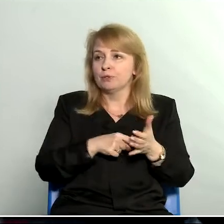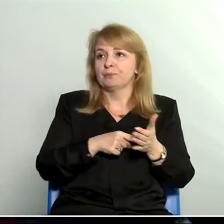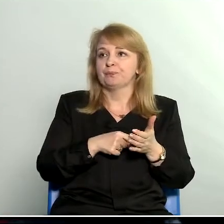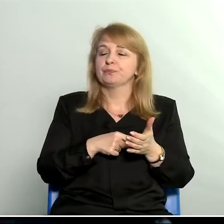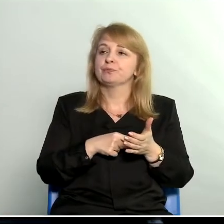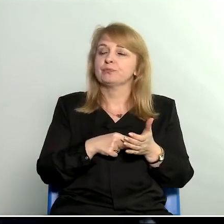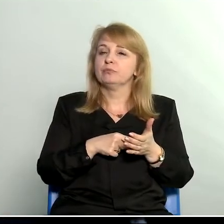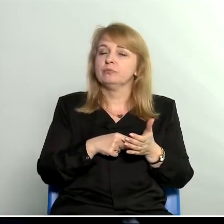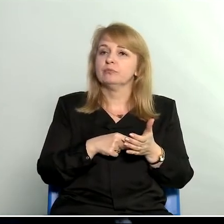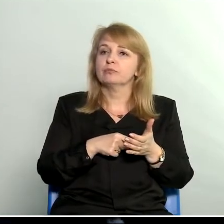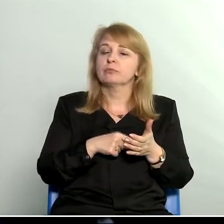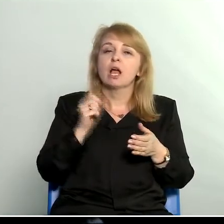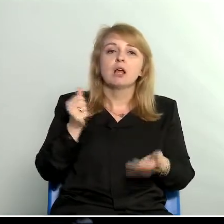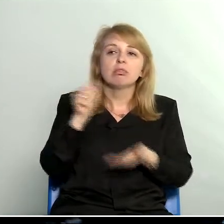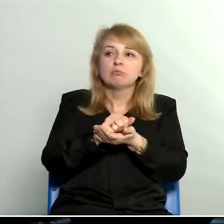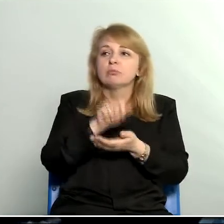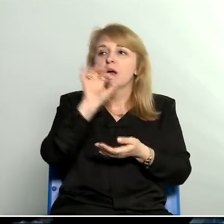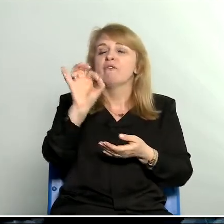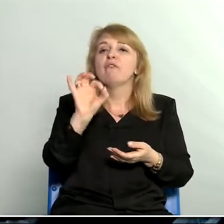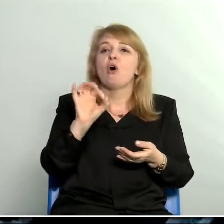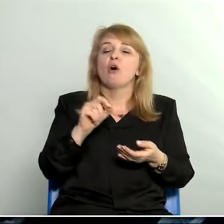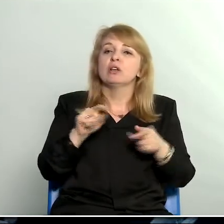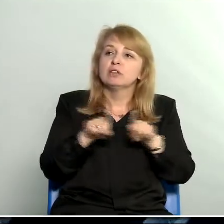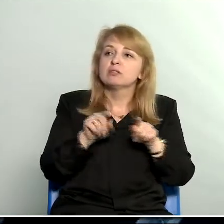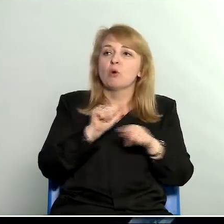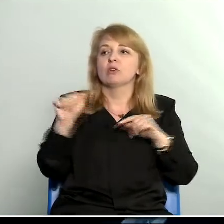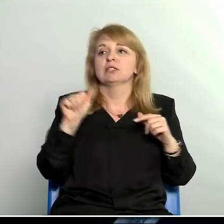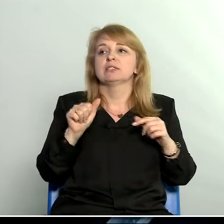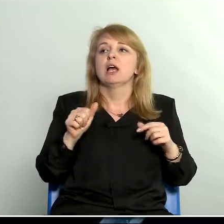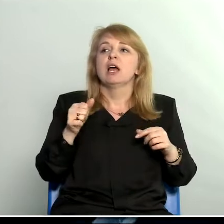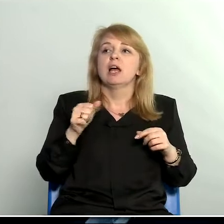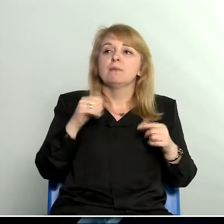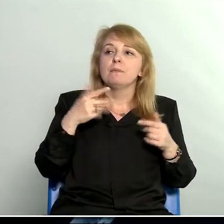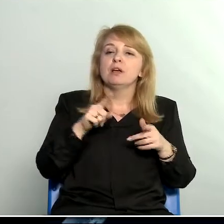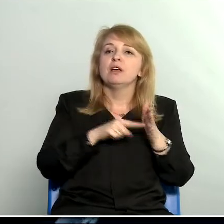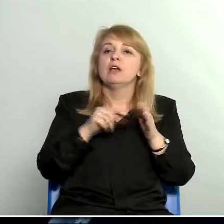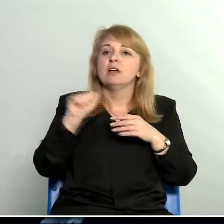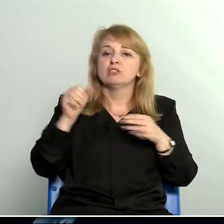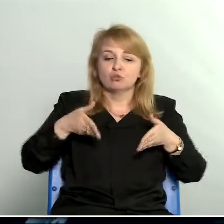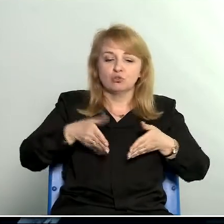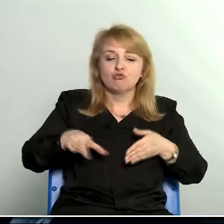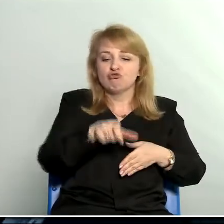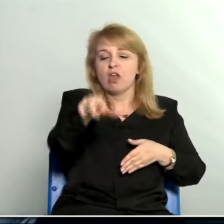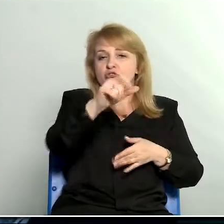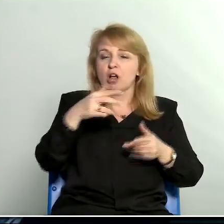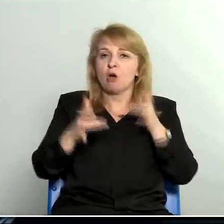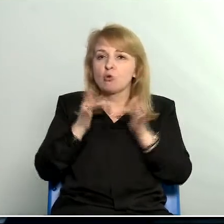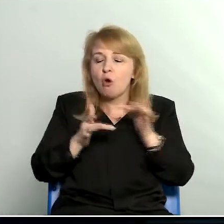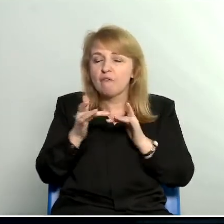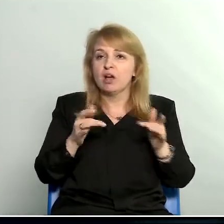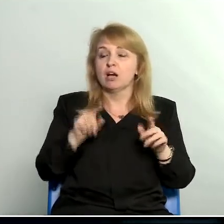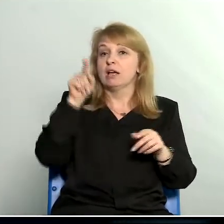inwestycje, to tutaj mamy parkuj i jedź, mamy ścieżki rowerowe, ale o funkcji transportowej, a nie